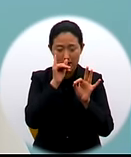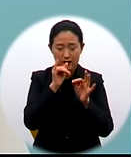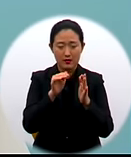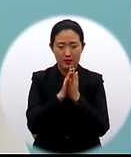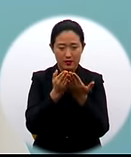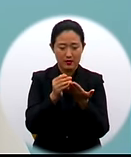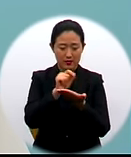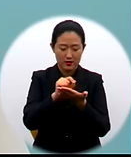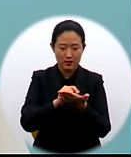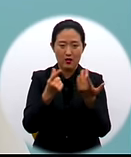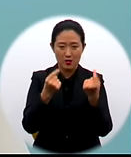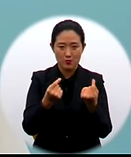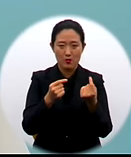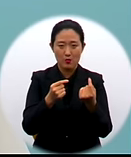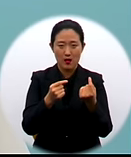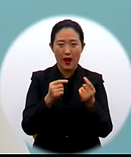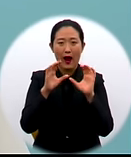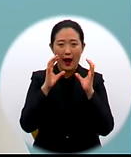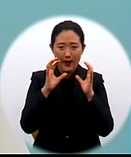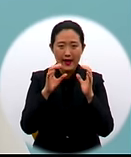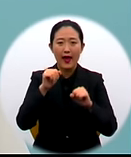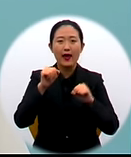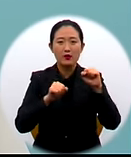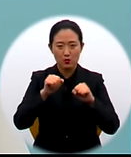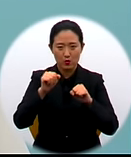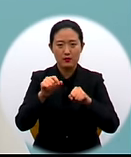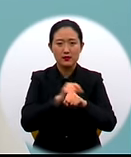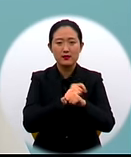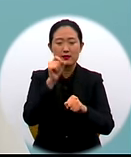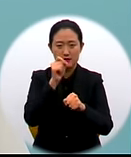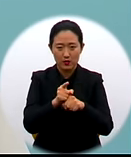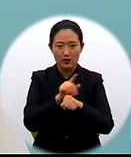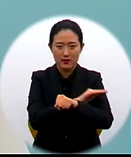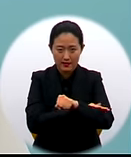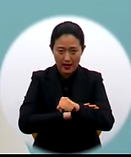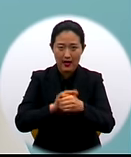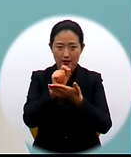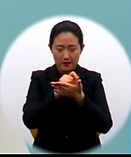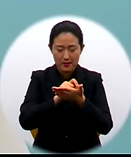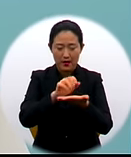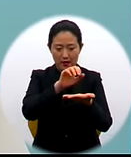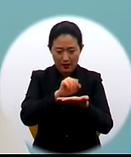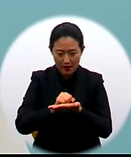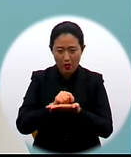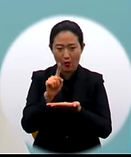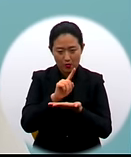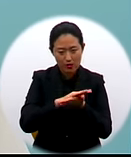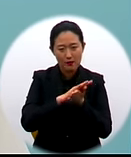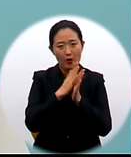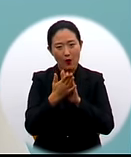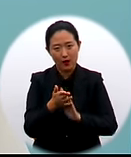모니터링 노트에 있는 것 같은 아이의 고유한 행동 특성에서 오는 핵심 역량인 거죠. 이걸 잘 쌓아서 어떻게 강화되고 있는지,